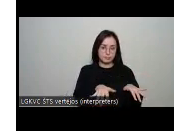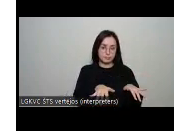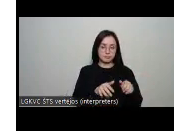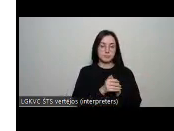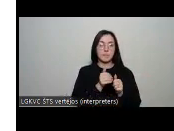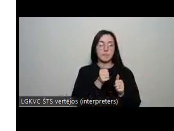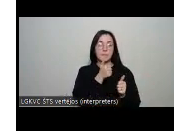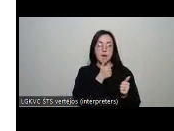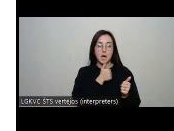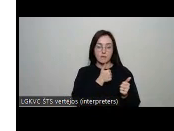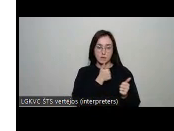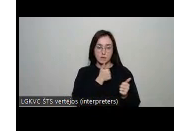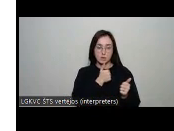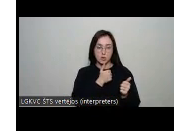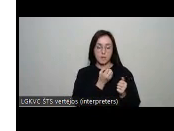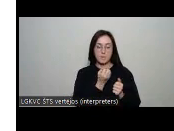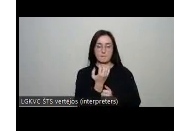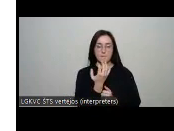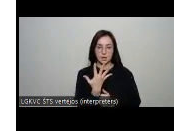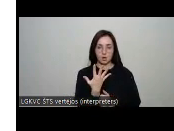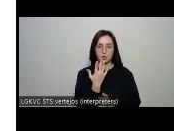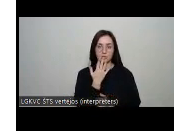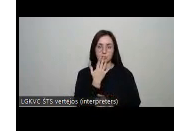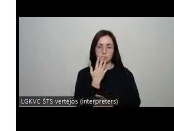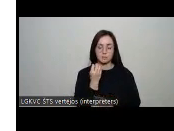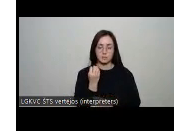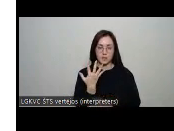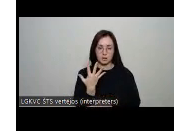Pavyzdžiui, 15 tema